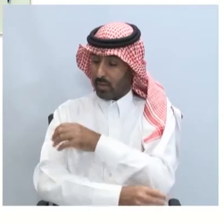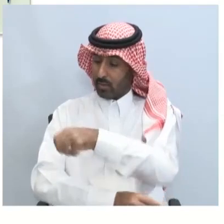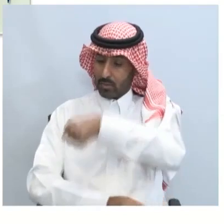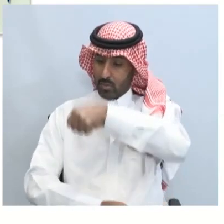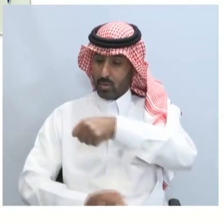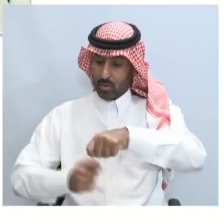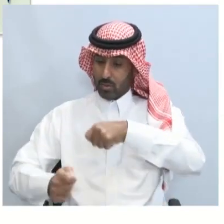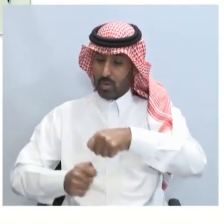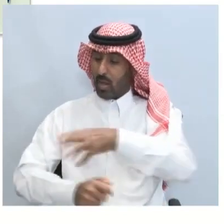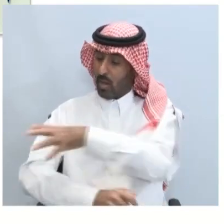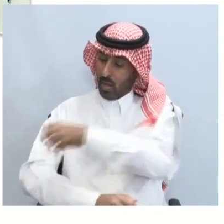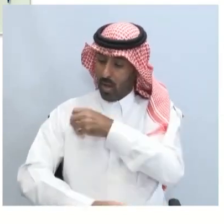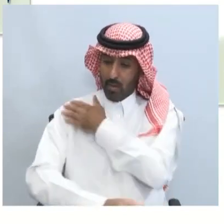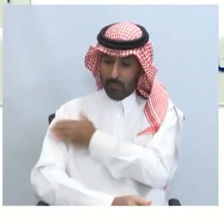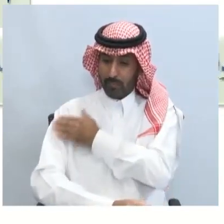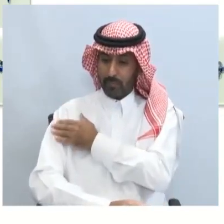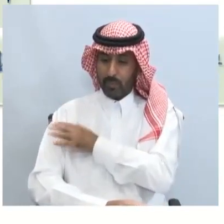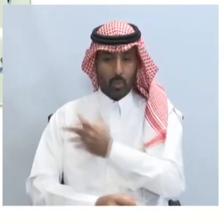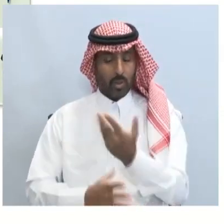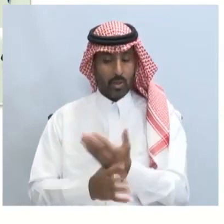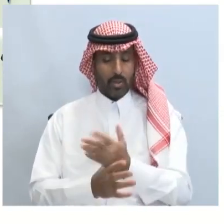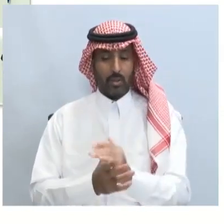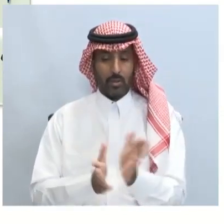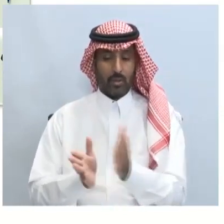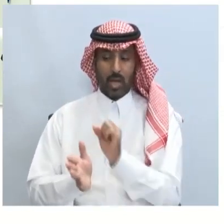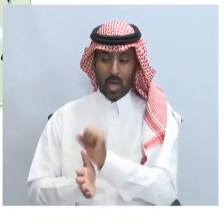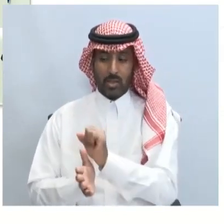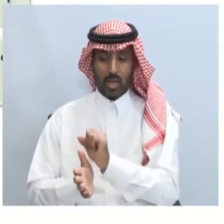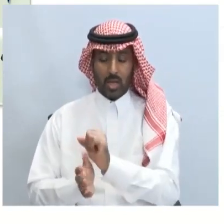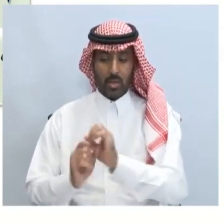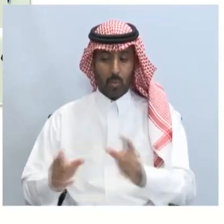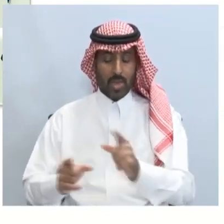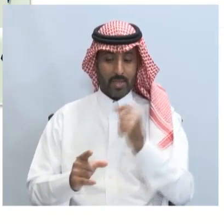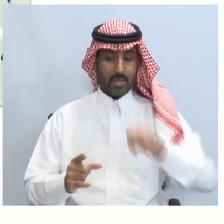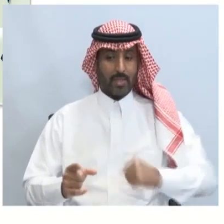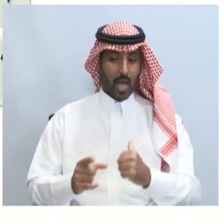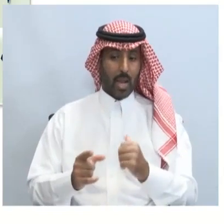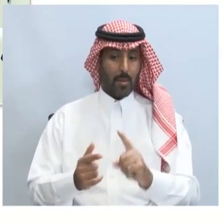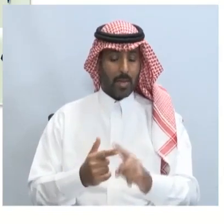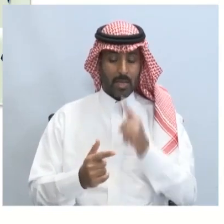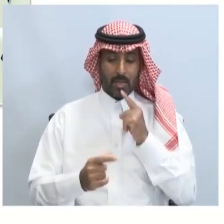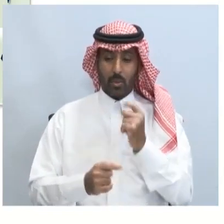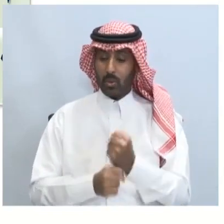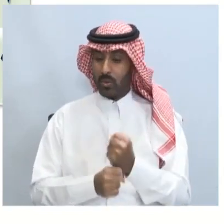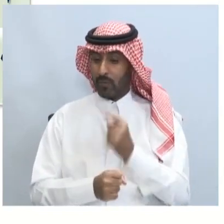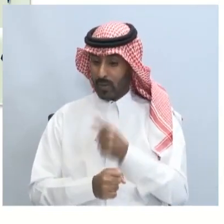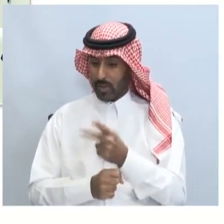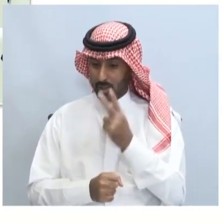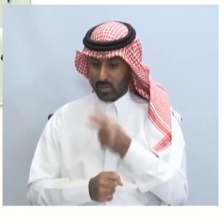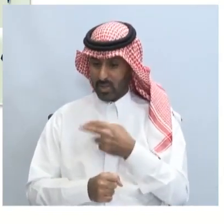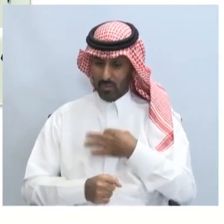استخدم من شفه غيري ان يبين الطالب او الطالبه السلوك الصحيح عند